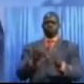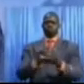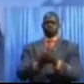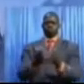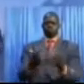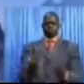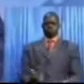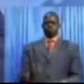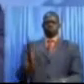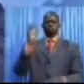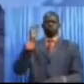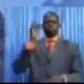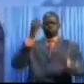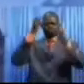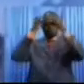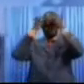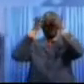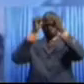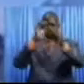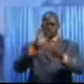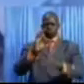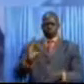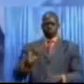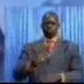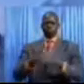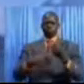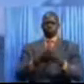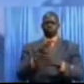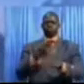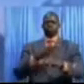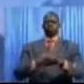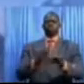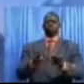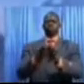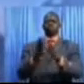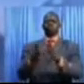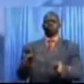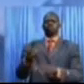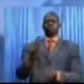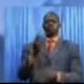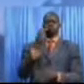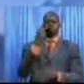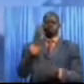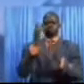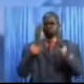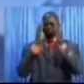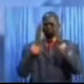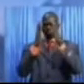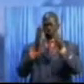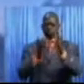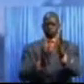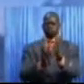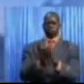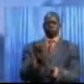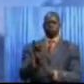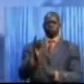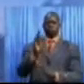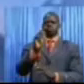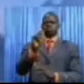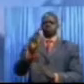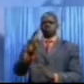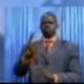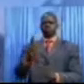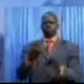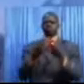le discours du président du Faso tout à l'heure à l'ouverture. Vous l'avez d'ailleurs suivi en direct sur nos antennes.